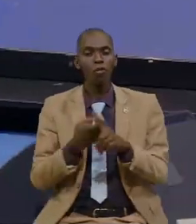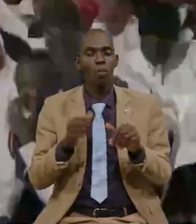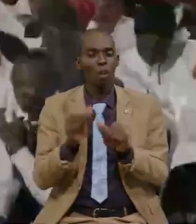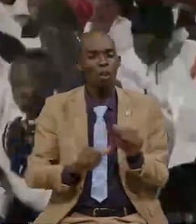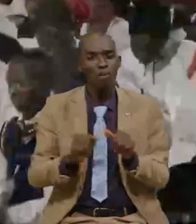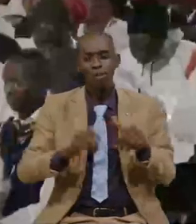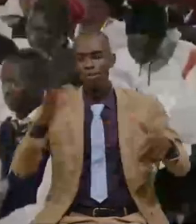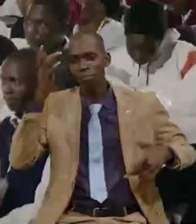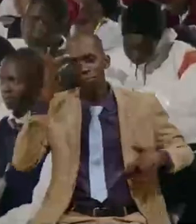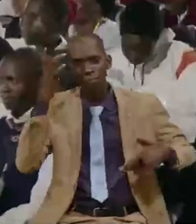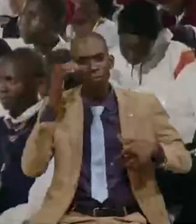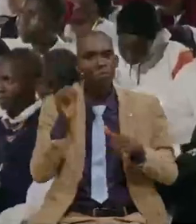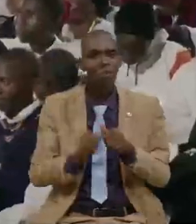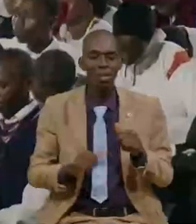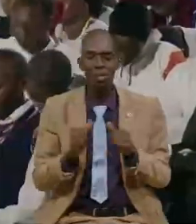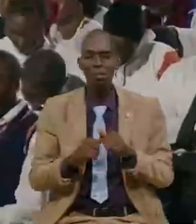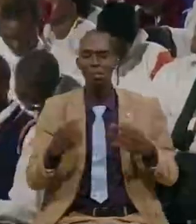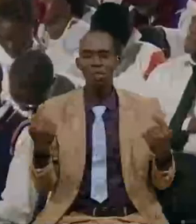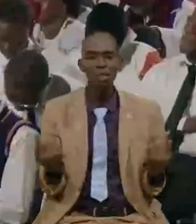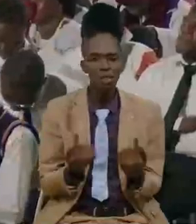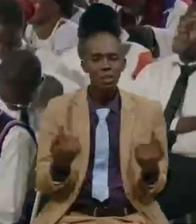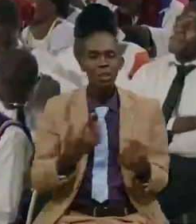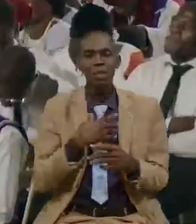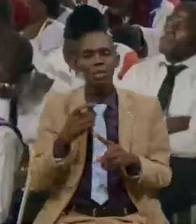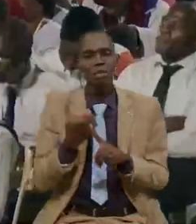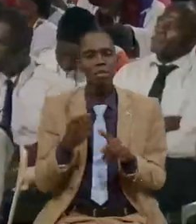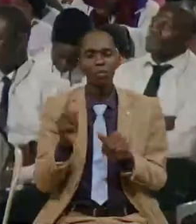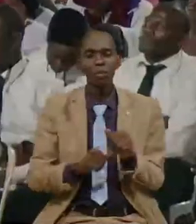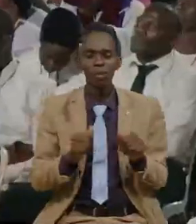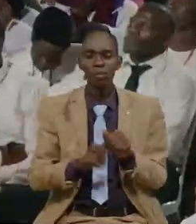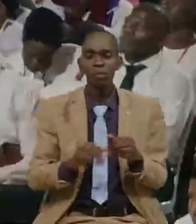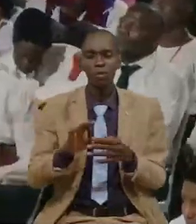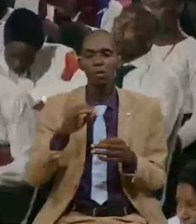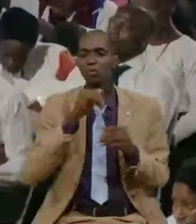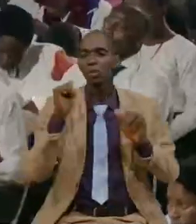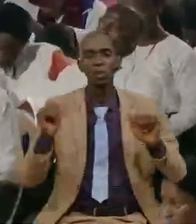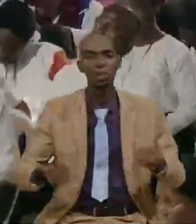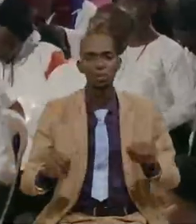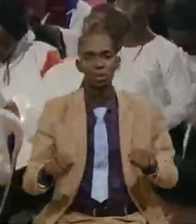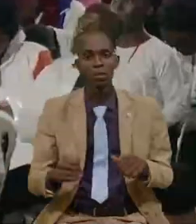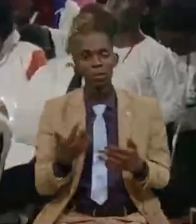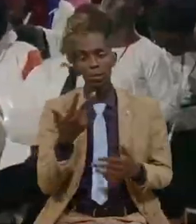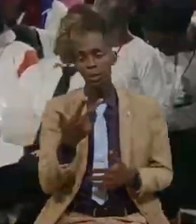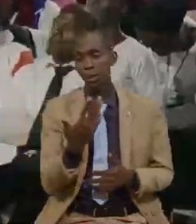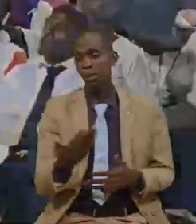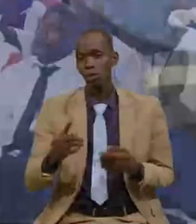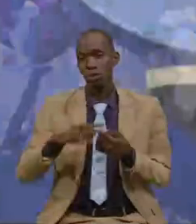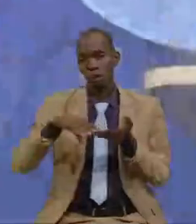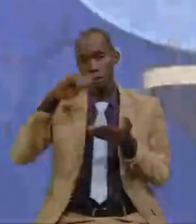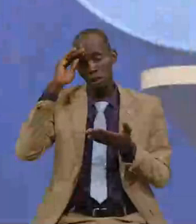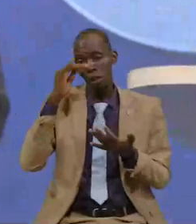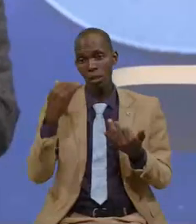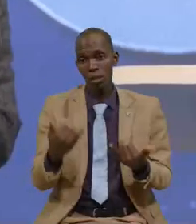délivrés de toute infirmité et de toute iniquité, ensuite de toute inhabilité. Nous allons